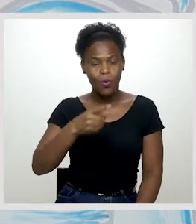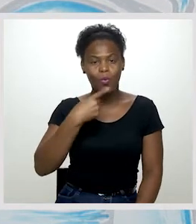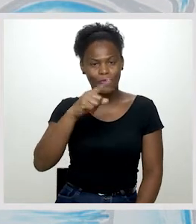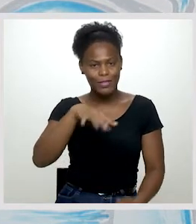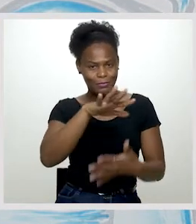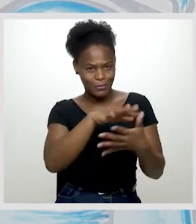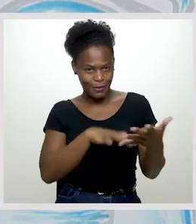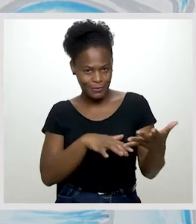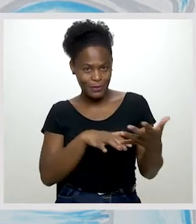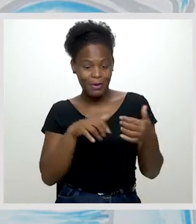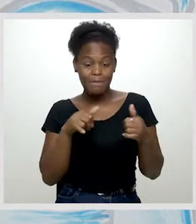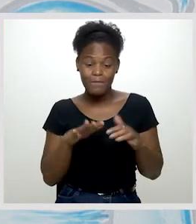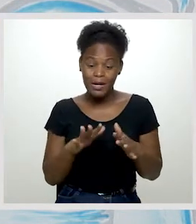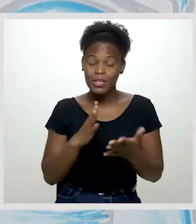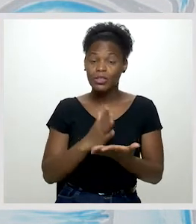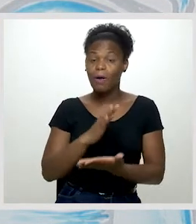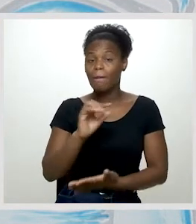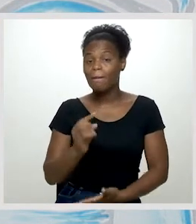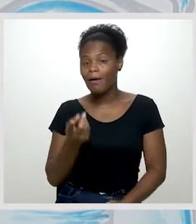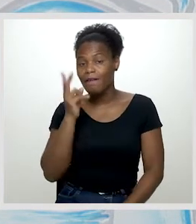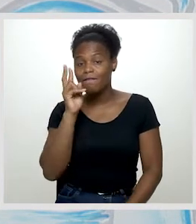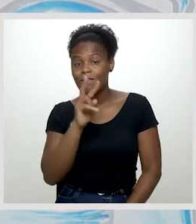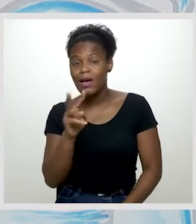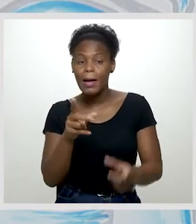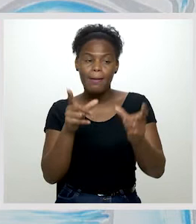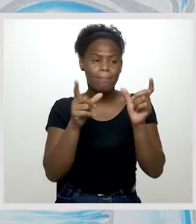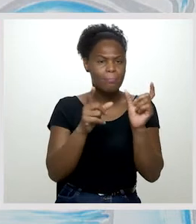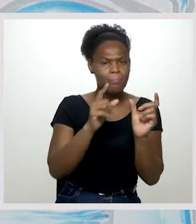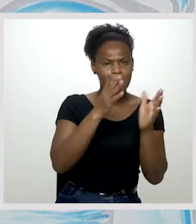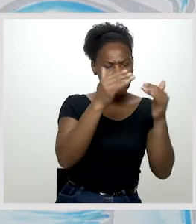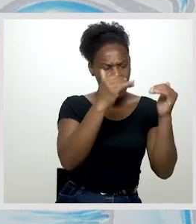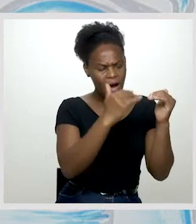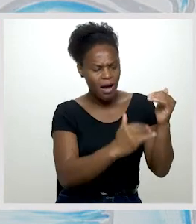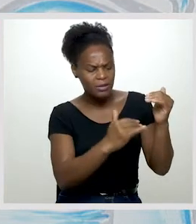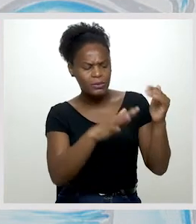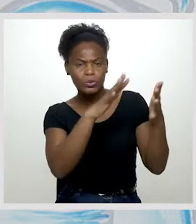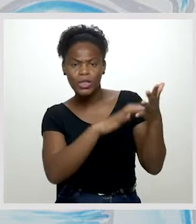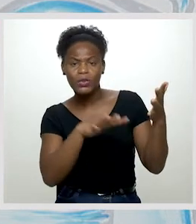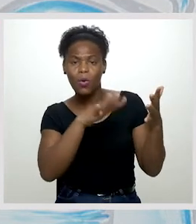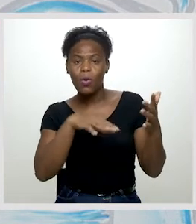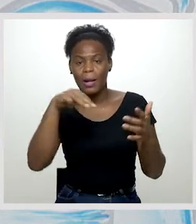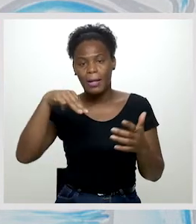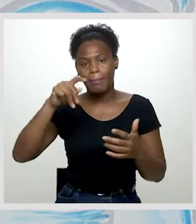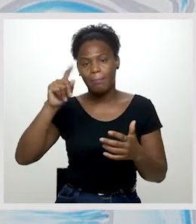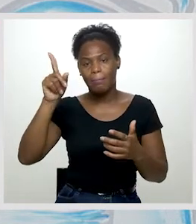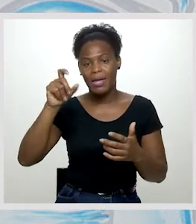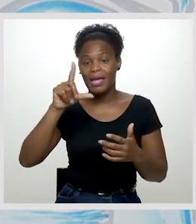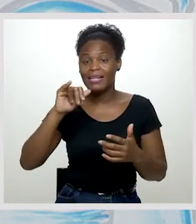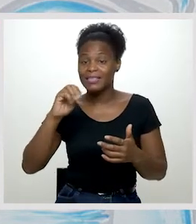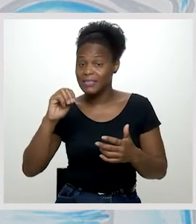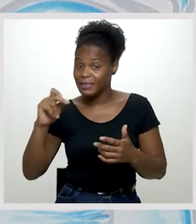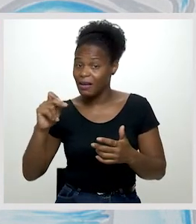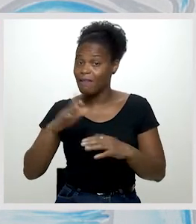le texte, mais juste pour voir la partie où Mélissa fait une comparaison